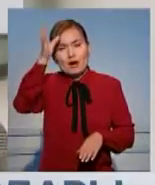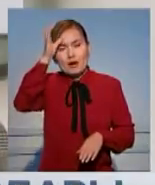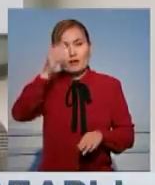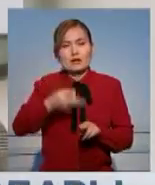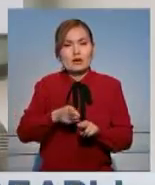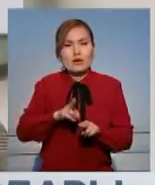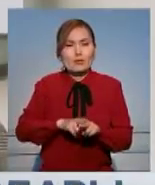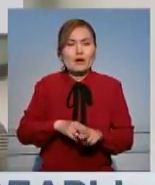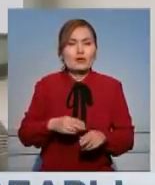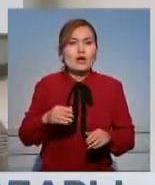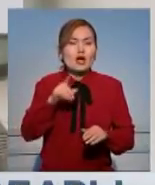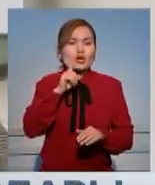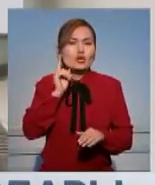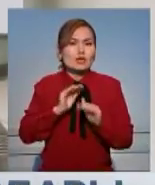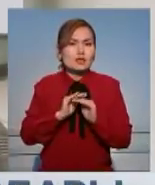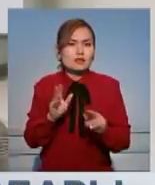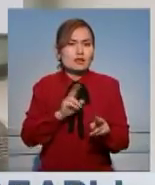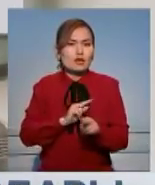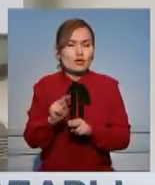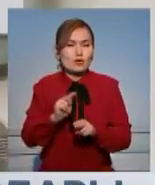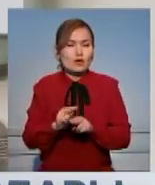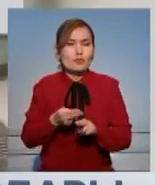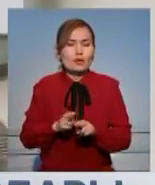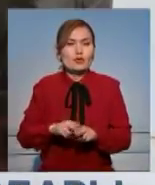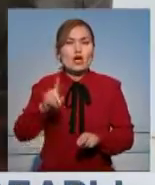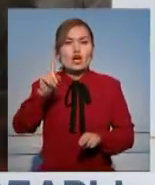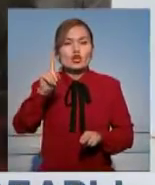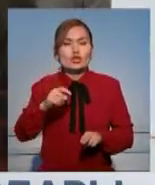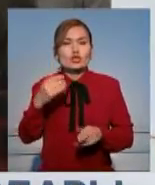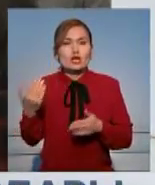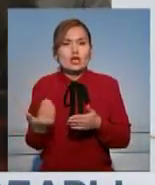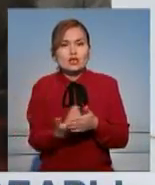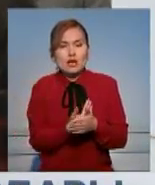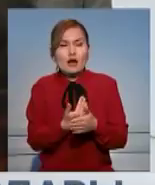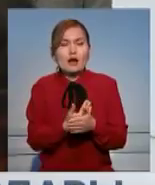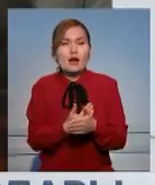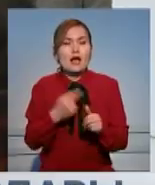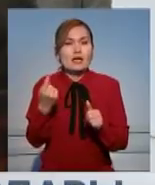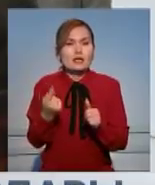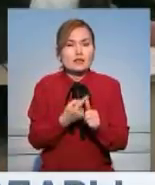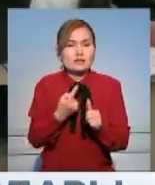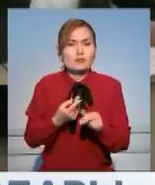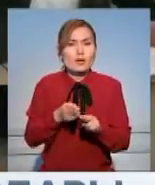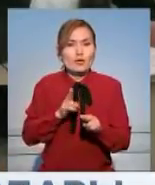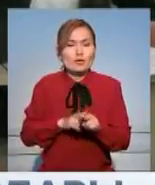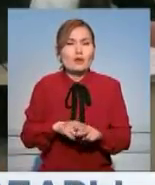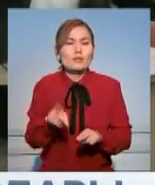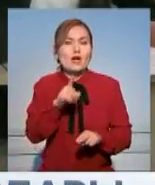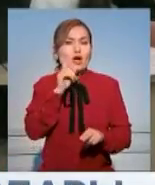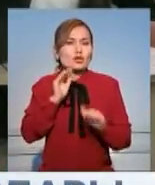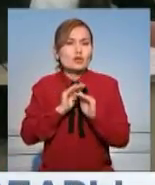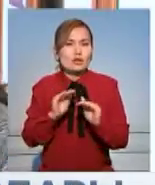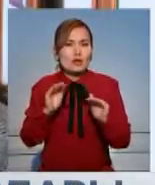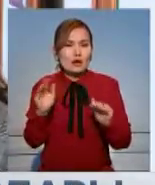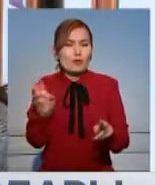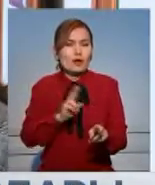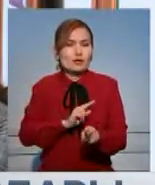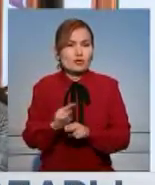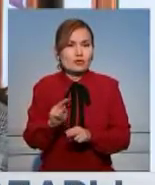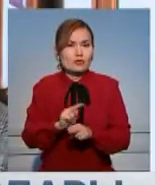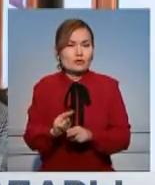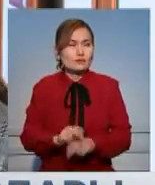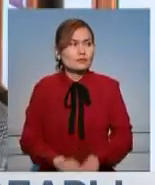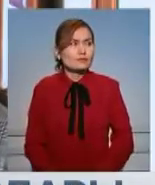Олар табысты болудың сырын білгілер келеді. Жүз жаңа есім жобасының жеңімпазы Жанарда шәкірттеріне үлкен сеніммен қарайды.